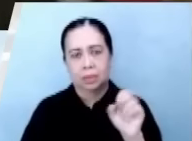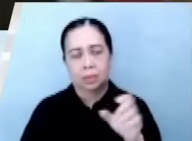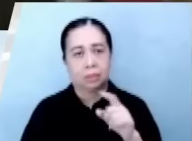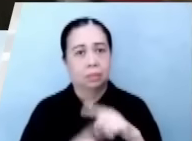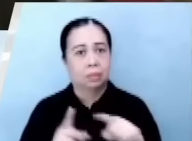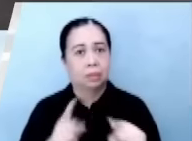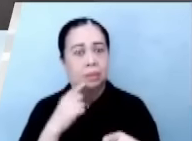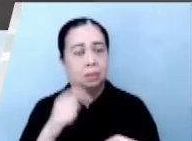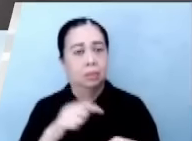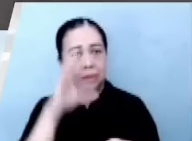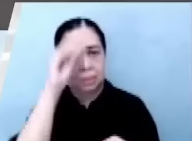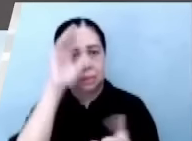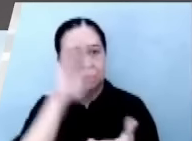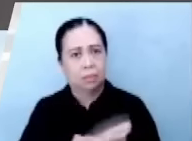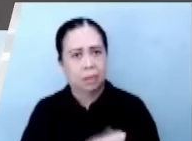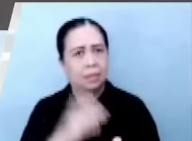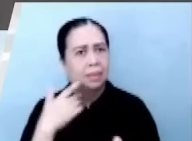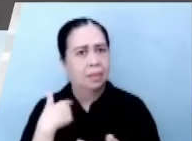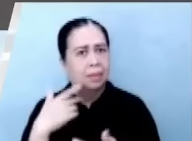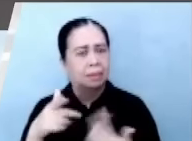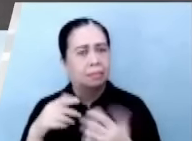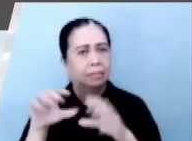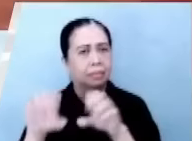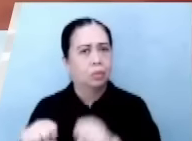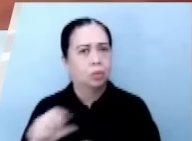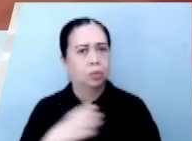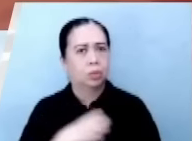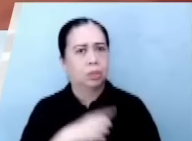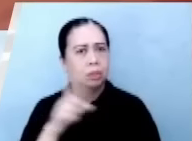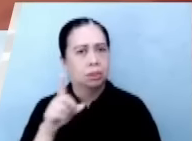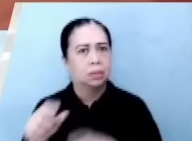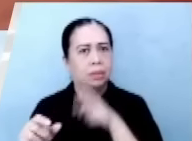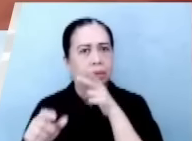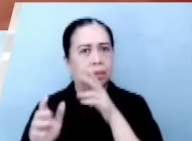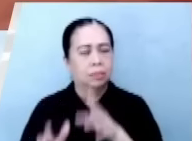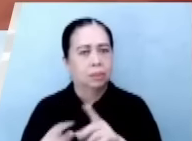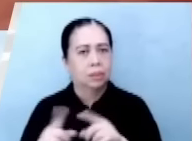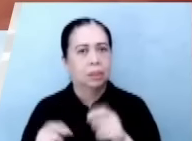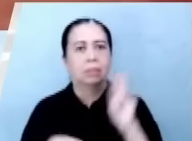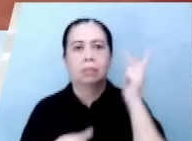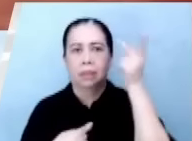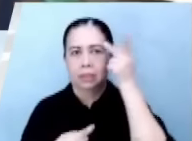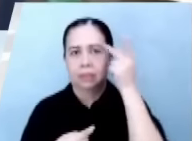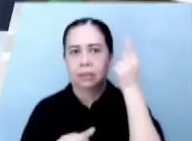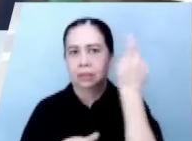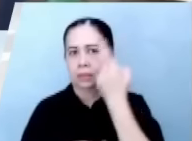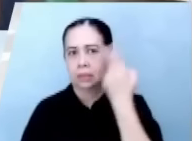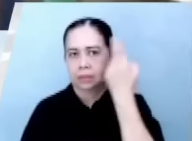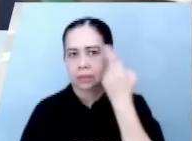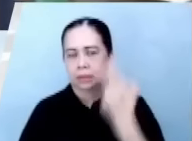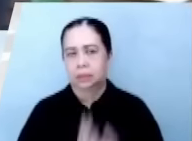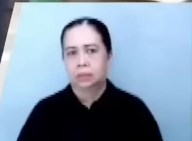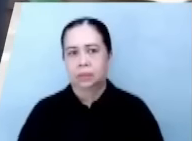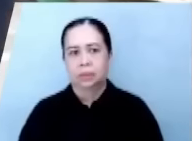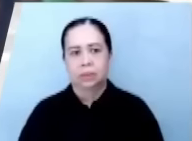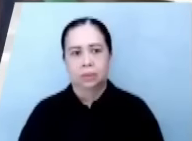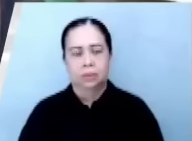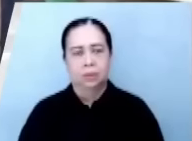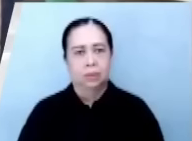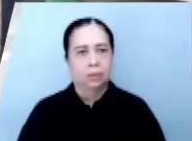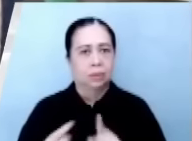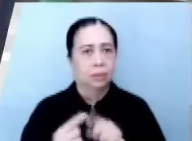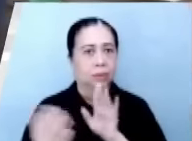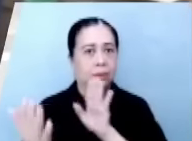biktima, may dinampot na raw ang pulis na isang suspect at politika ang tinitingnang motibo. Pag nakaharap ko yung